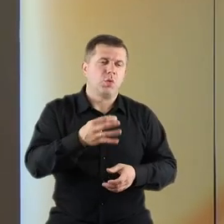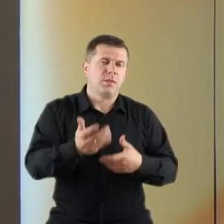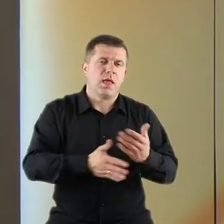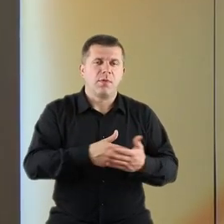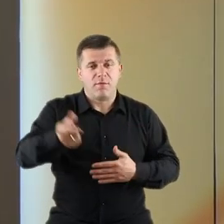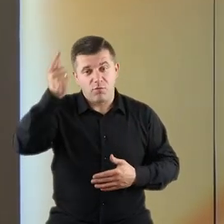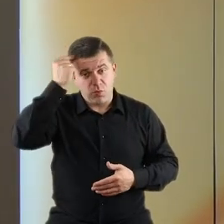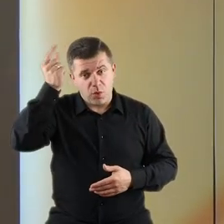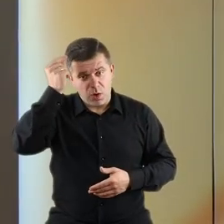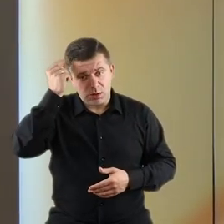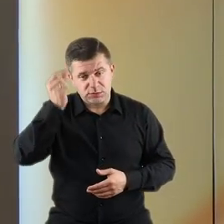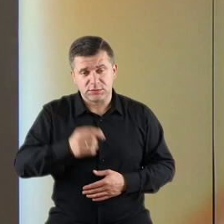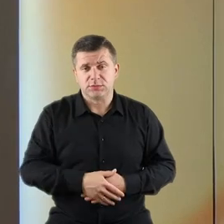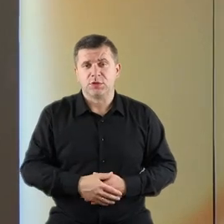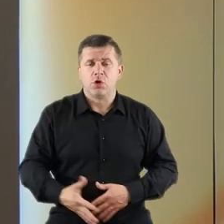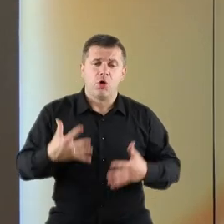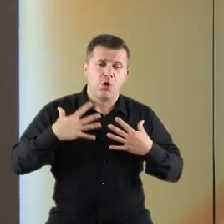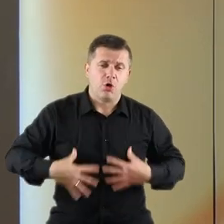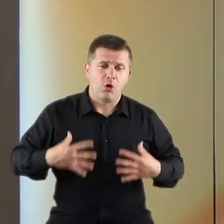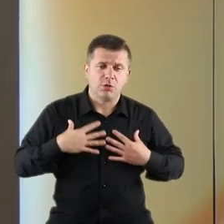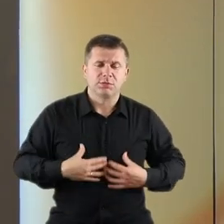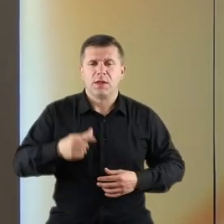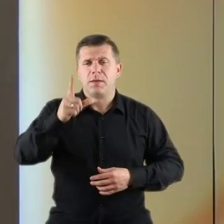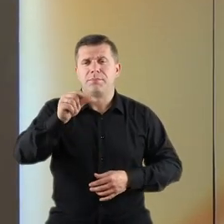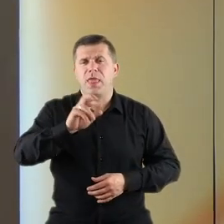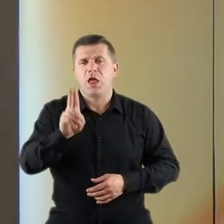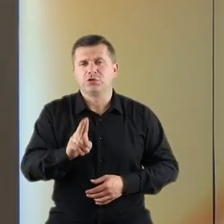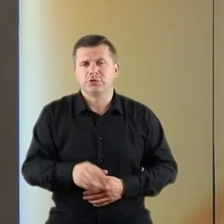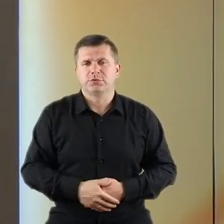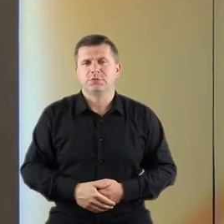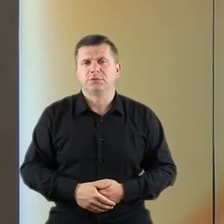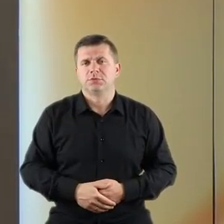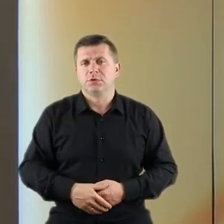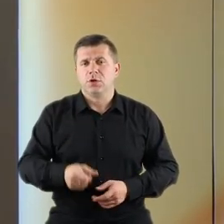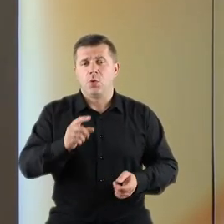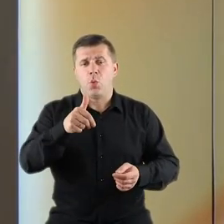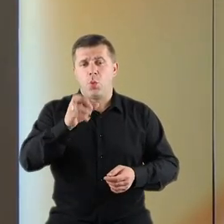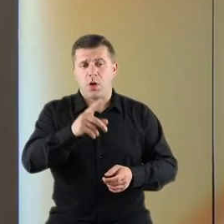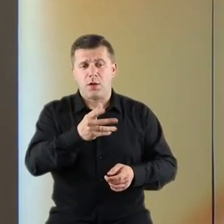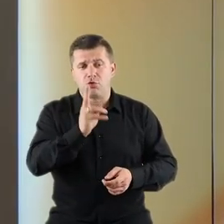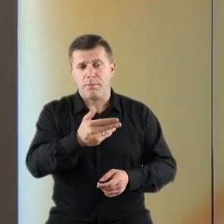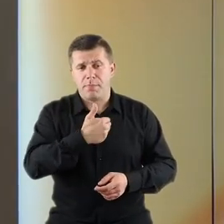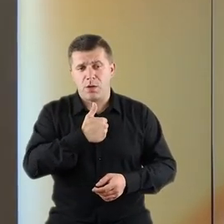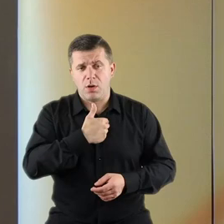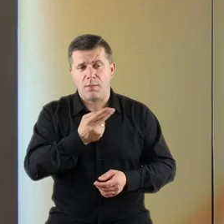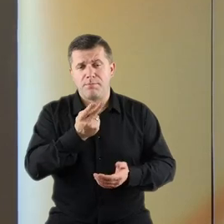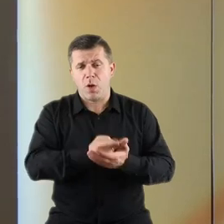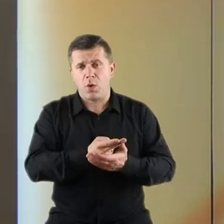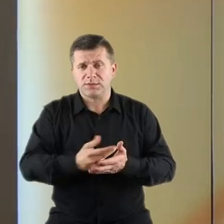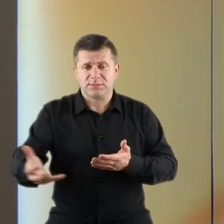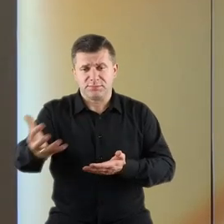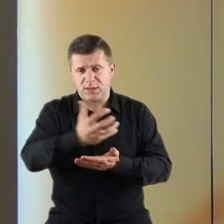włosami uroczy ciela odzieżą piórami pierzem i tak dalej gdy urok spotkał położnice zbiera się od każdego z obecnych